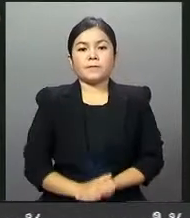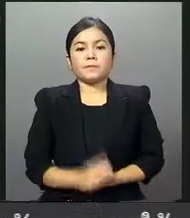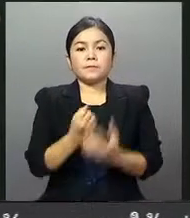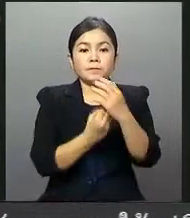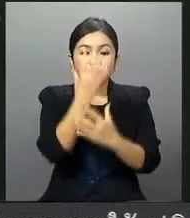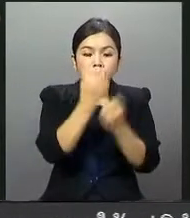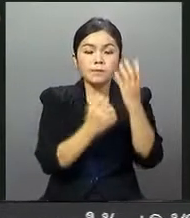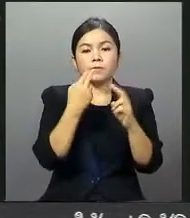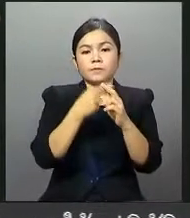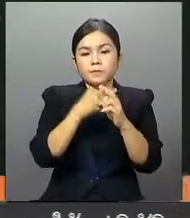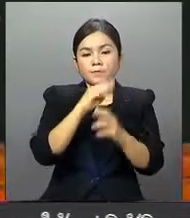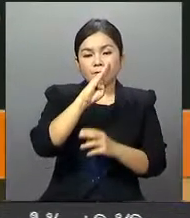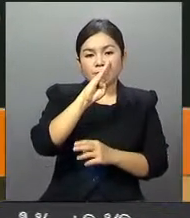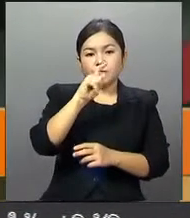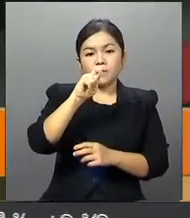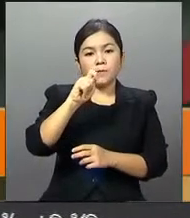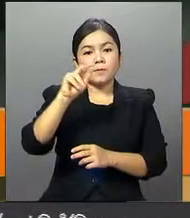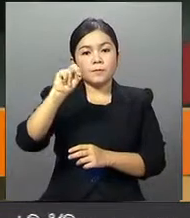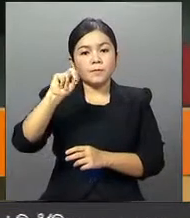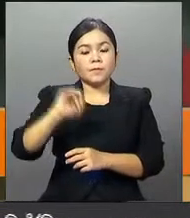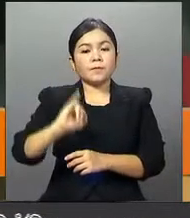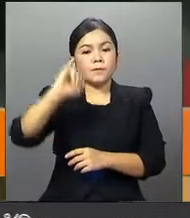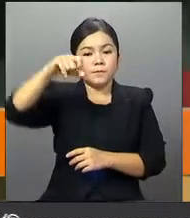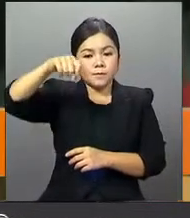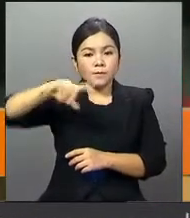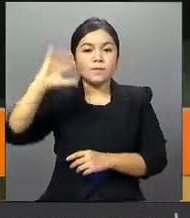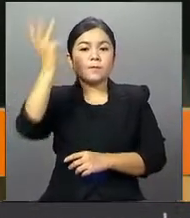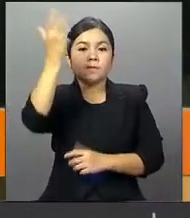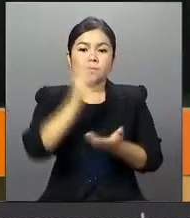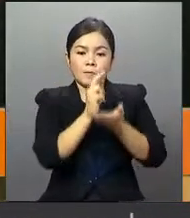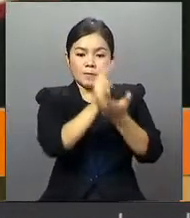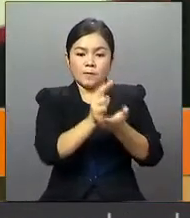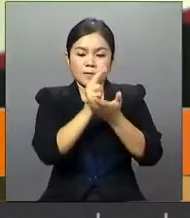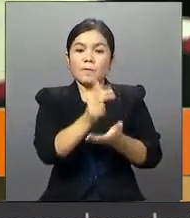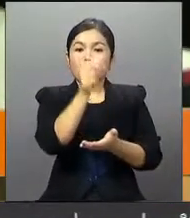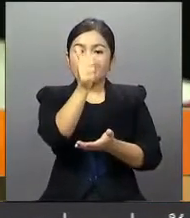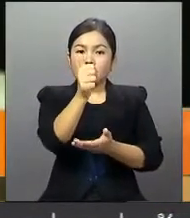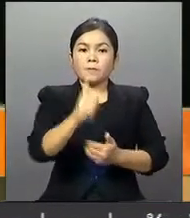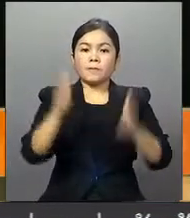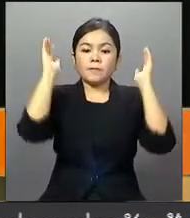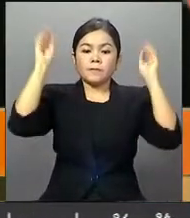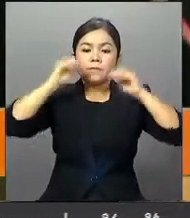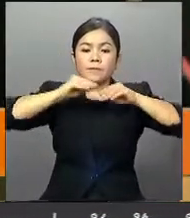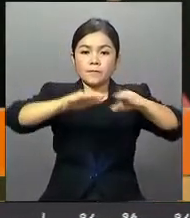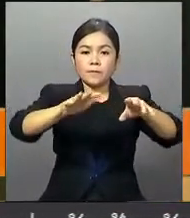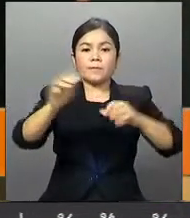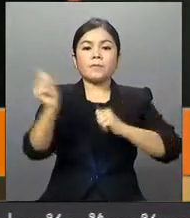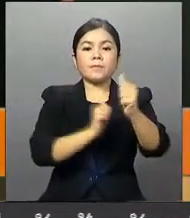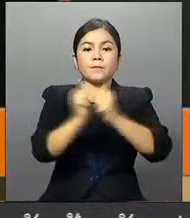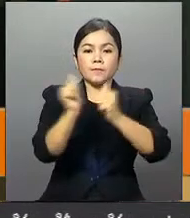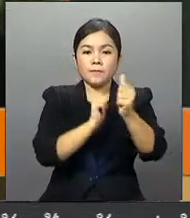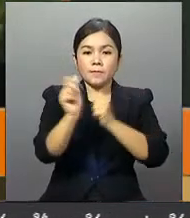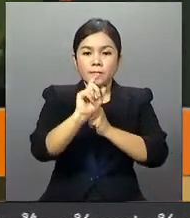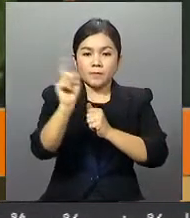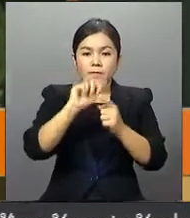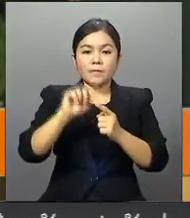บอนไซต้นนี้คือต้นที่คว้ารางวัลในการประกวดบอนไซทั่วโลกมาแล้วนะครับถูกนำมาจัดแสดงในงาน World Bonsai Convention ครั้ง